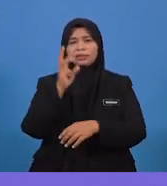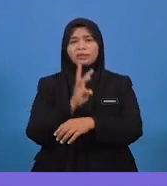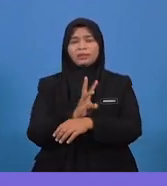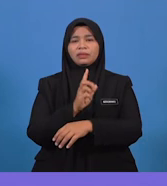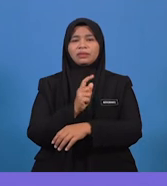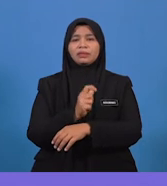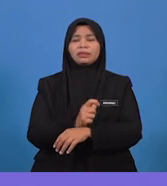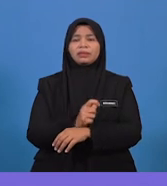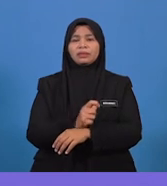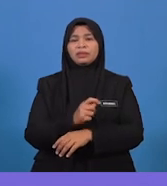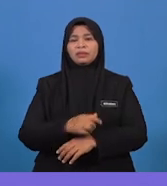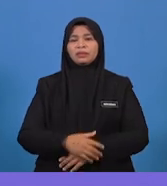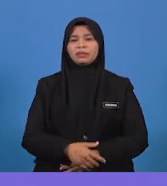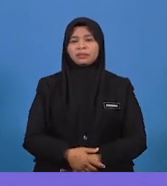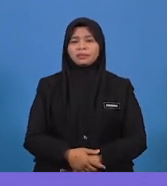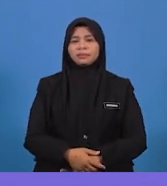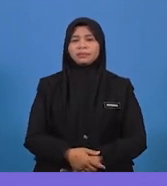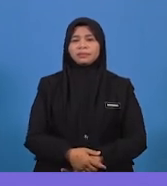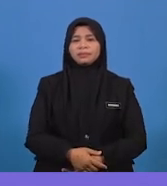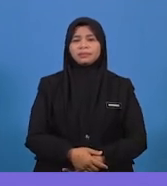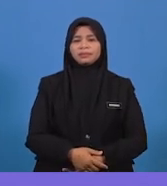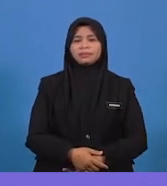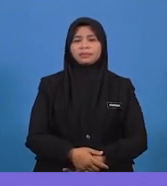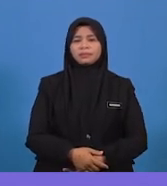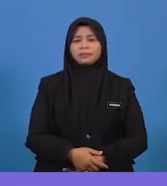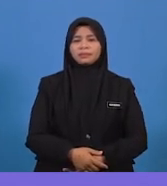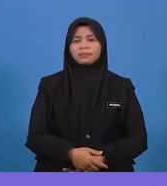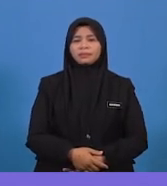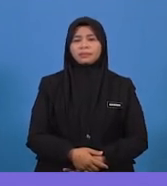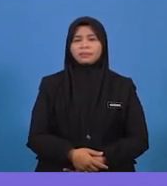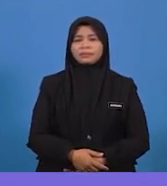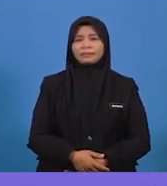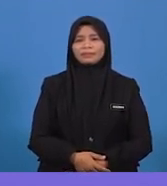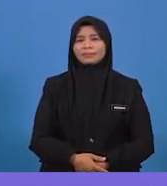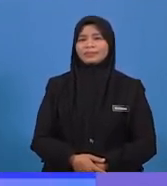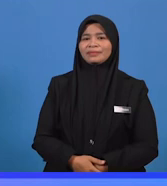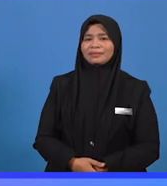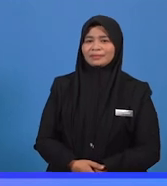wal hidayah. Wassalamualaikum warahmatullahi wabarakatuh.